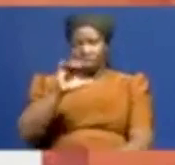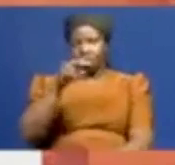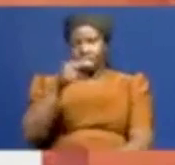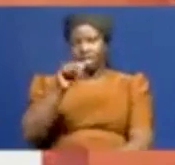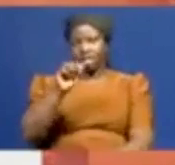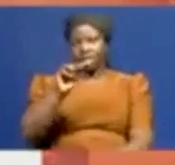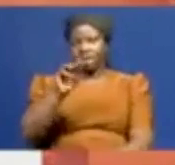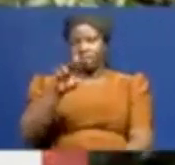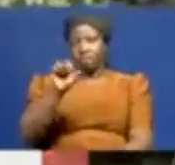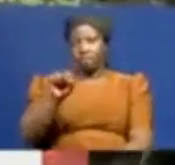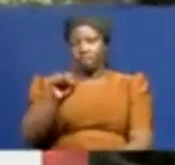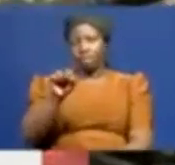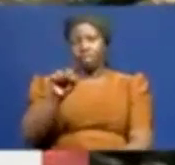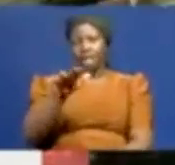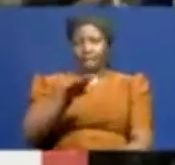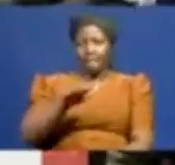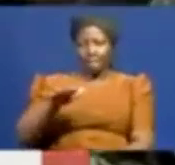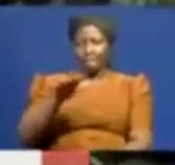Baringo County.